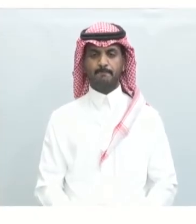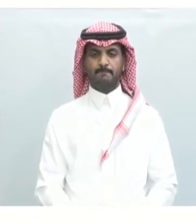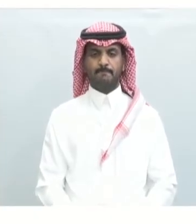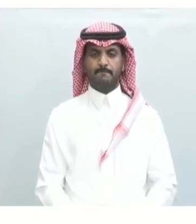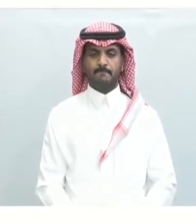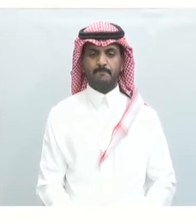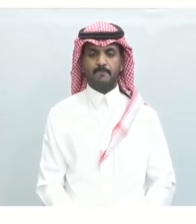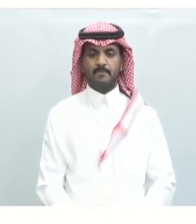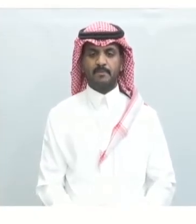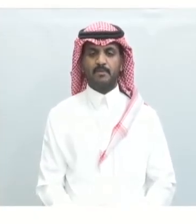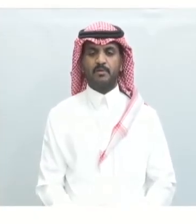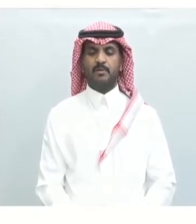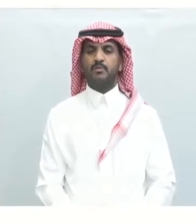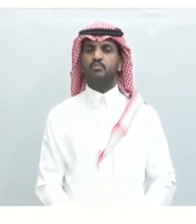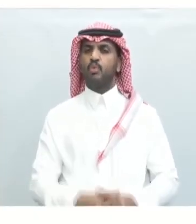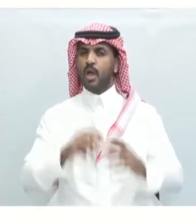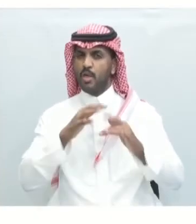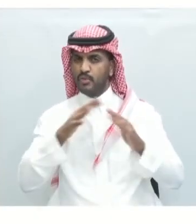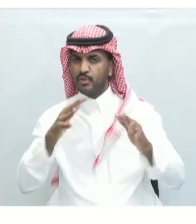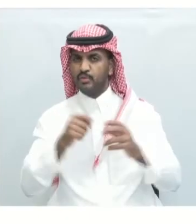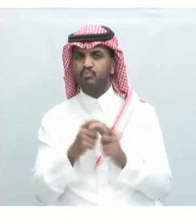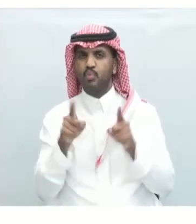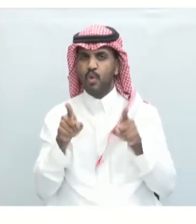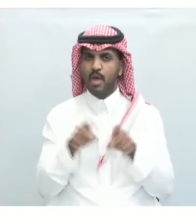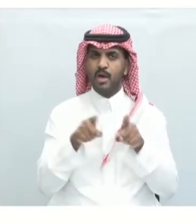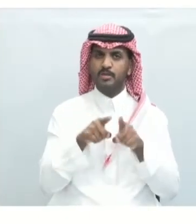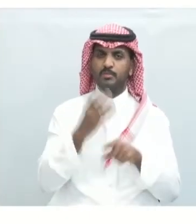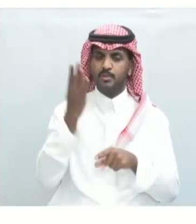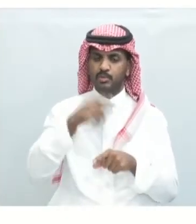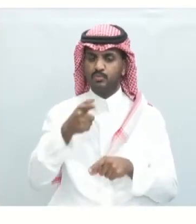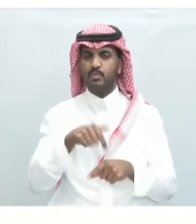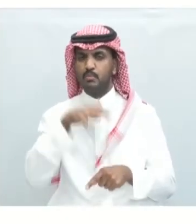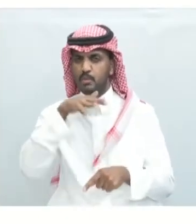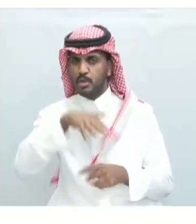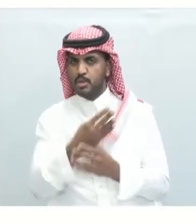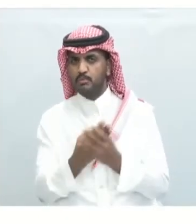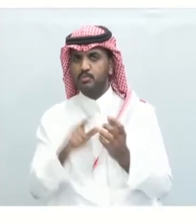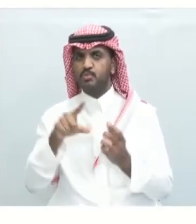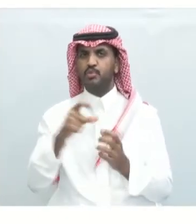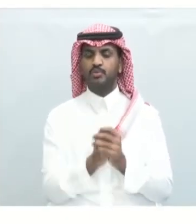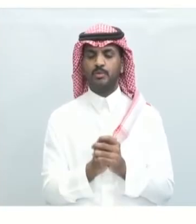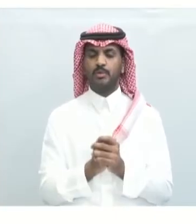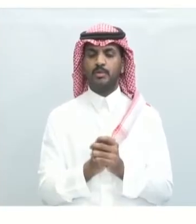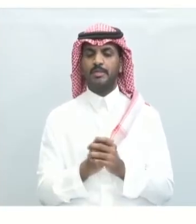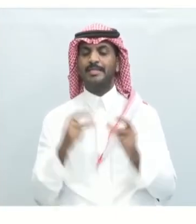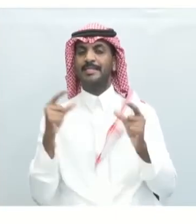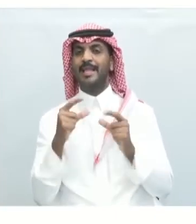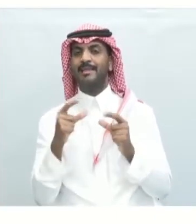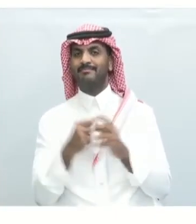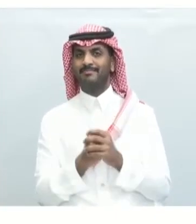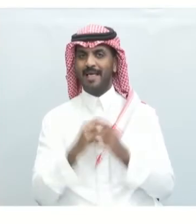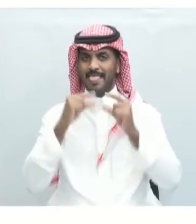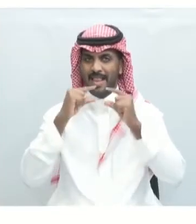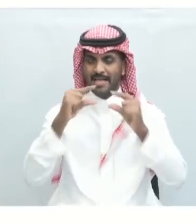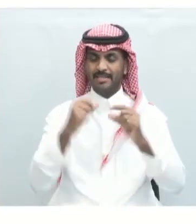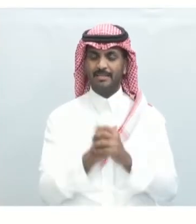احسنتم لاكثره ملازمه بن مسعود للنبي صلى الله عليه وسلم فكان ملازما واندل على ملازمته هذا الحديث